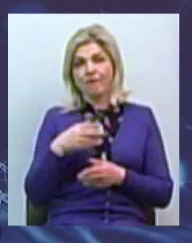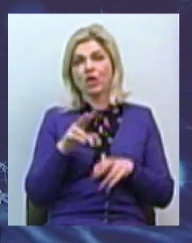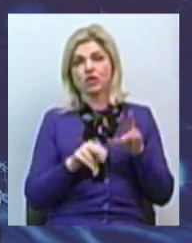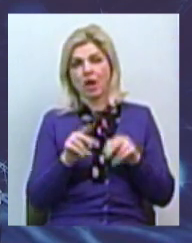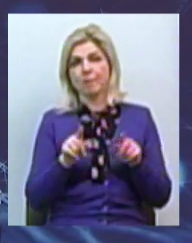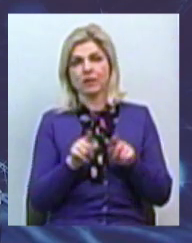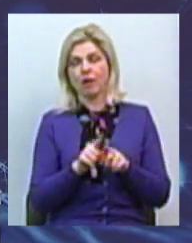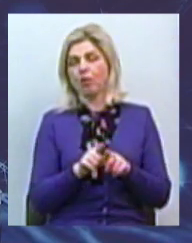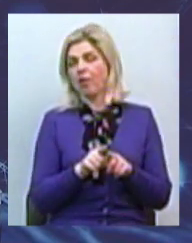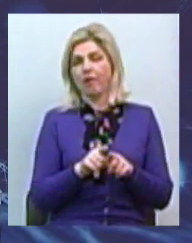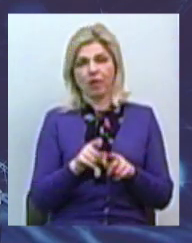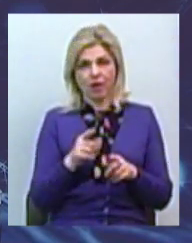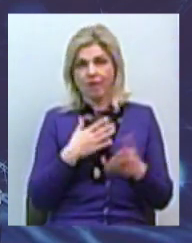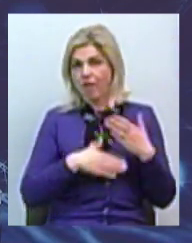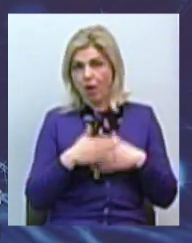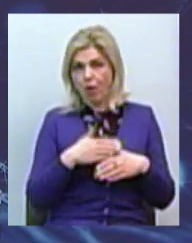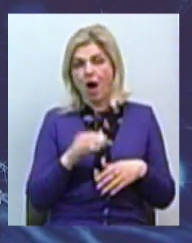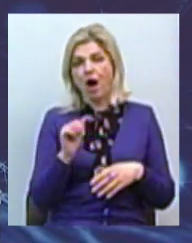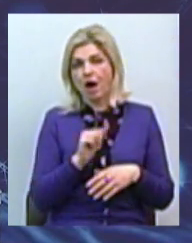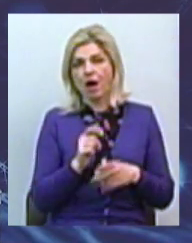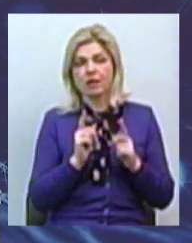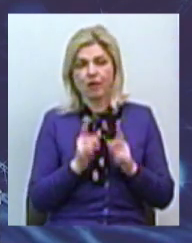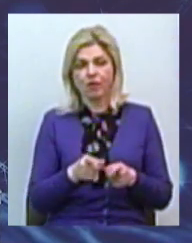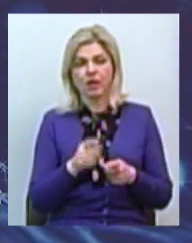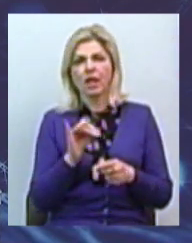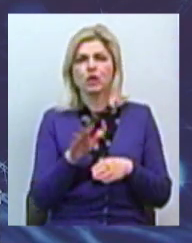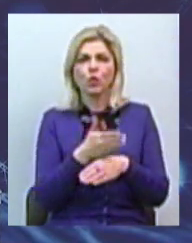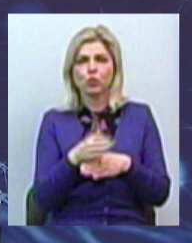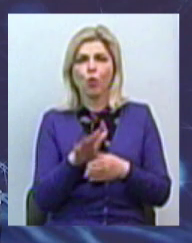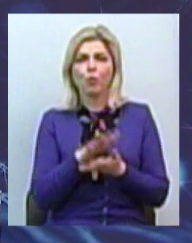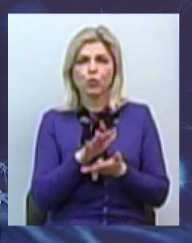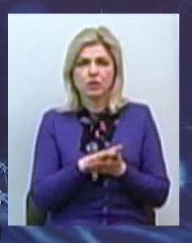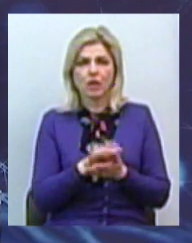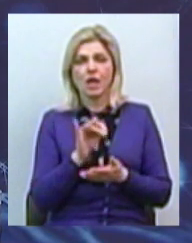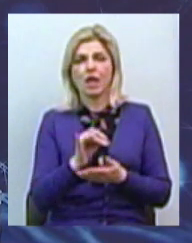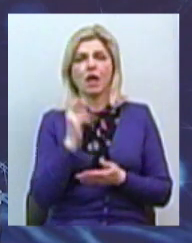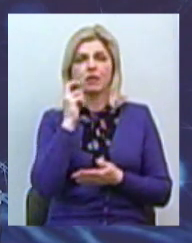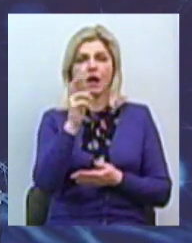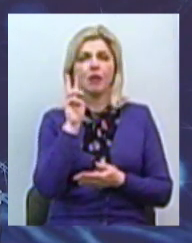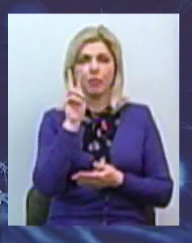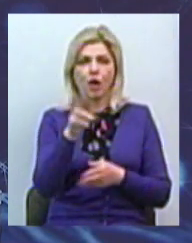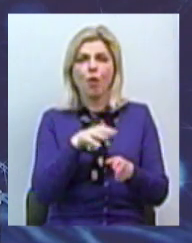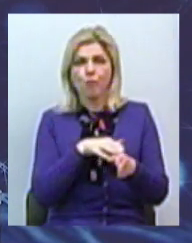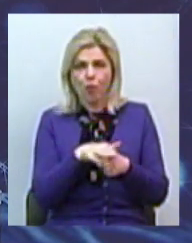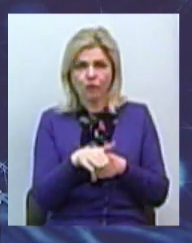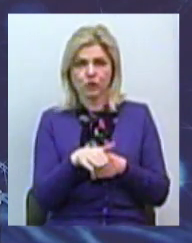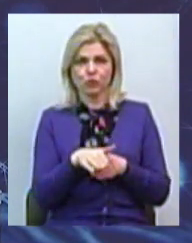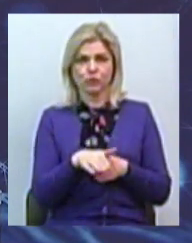таке вау. А насправді там і сортування відходів, і громадський транспорт повністю,